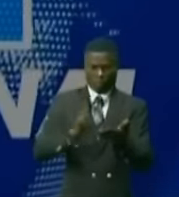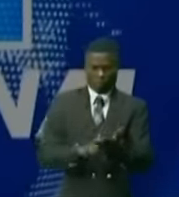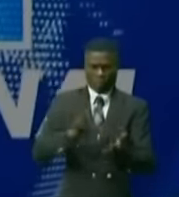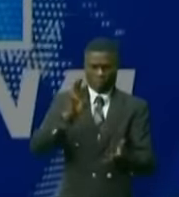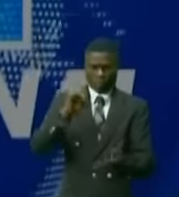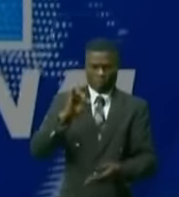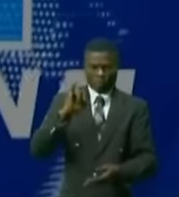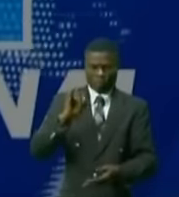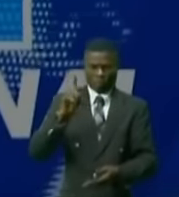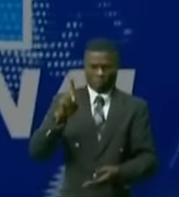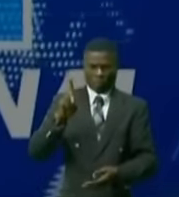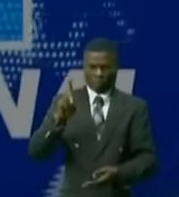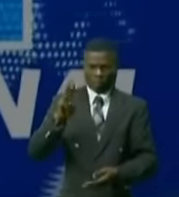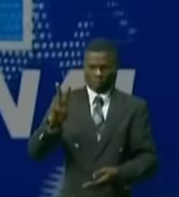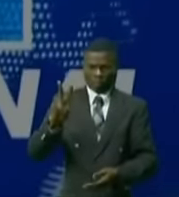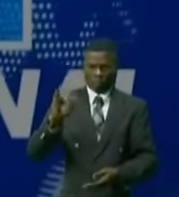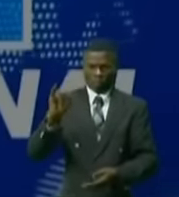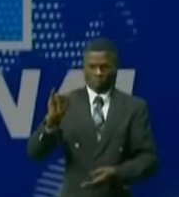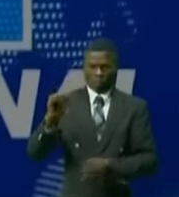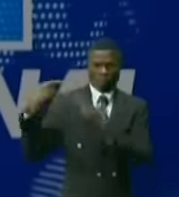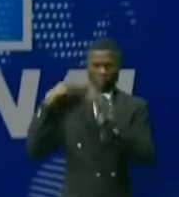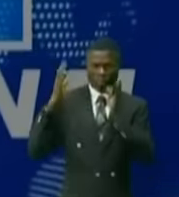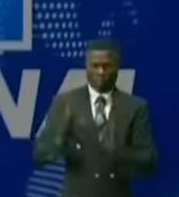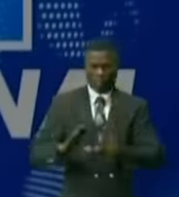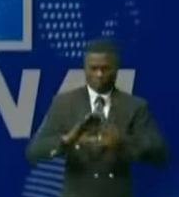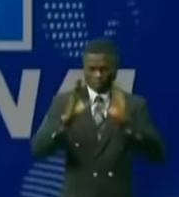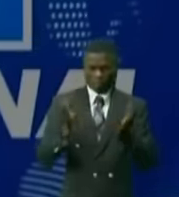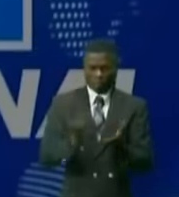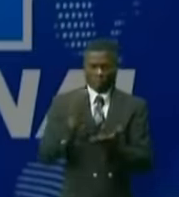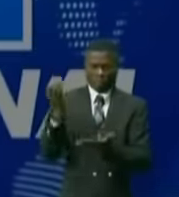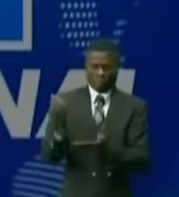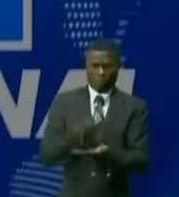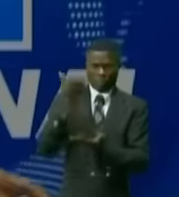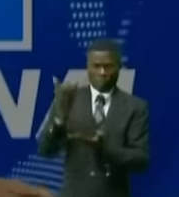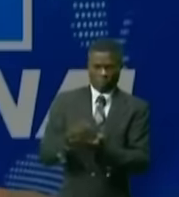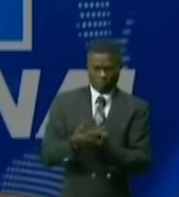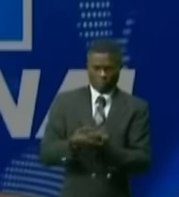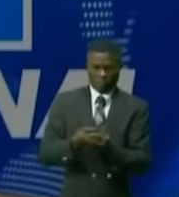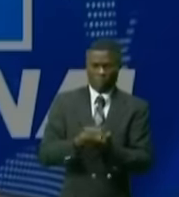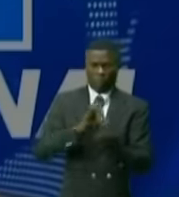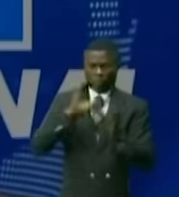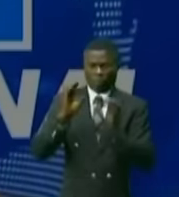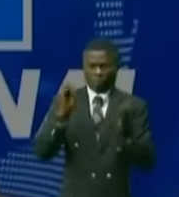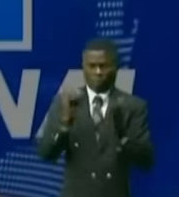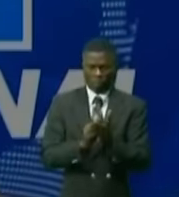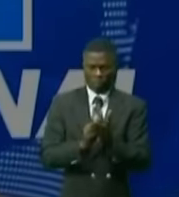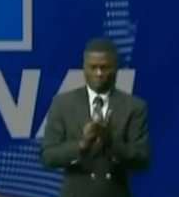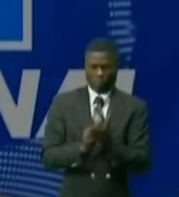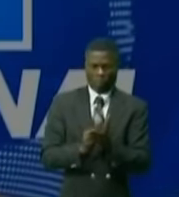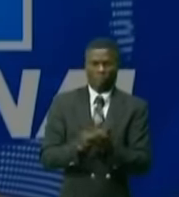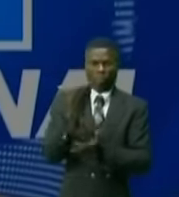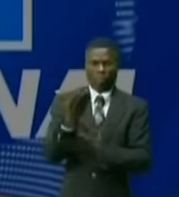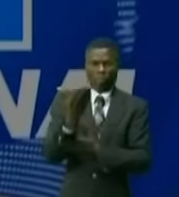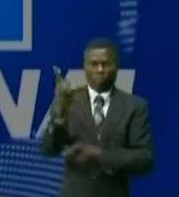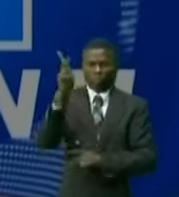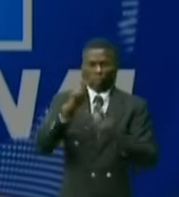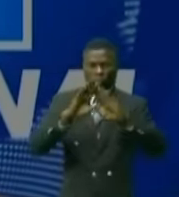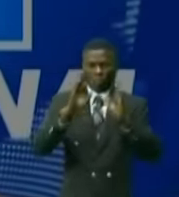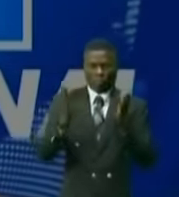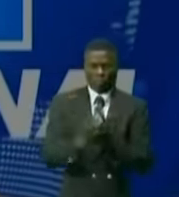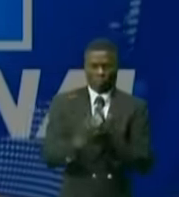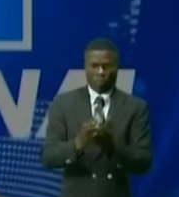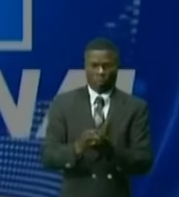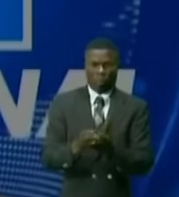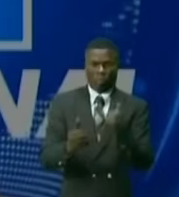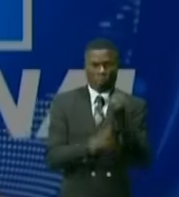Mavita Mukwangayanik, responsable de l'exploitation. Et puis cet autre communiqué, il est porté à la connaissance du public que des personnes